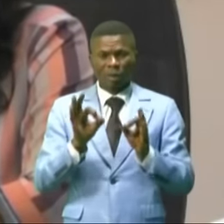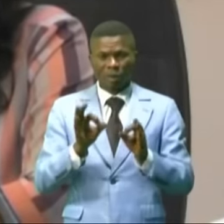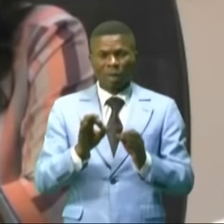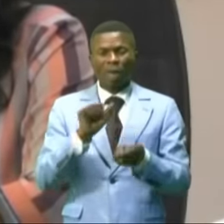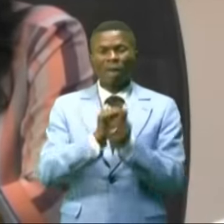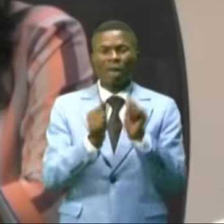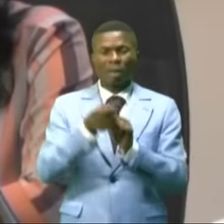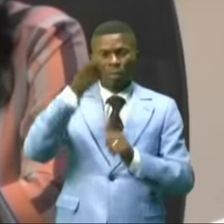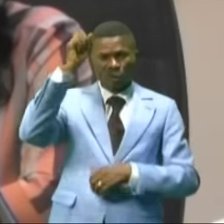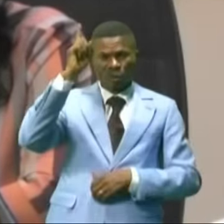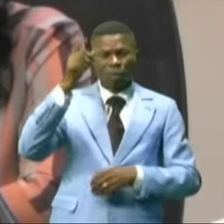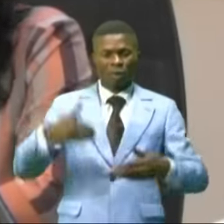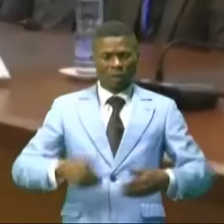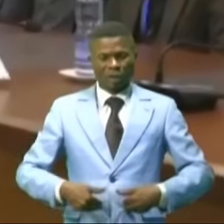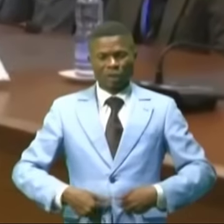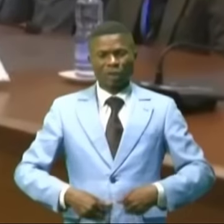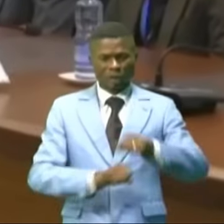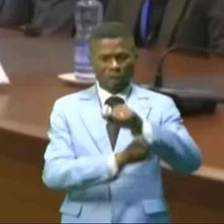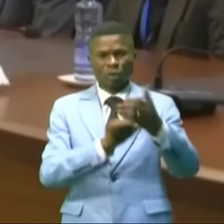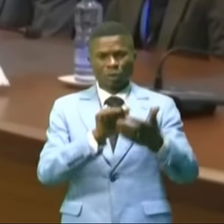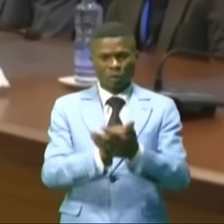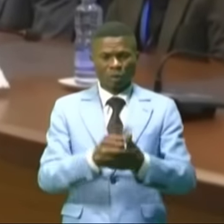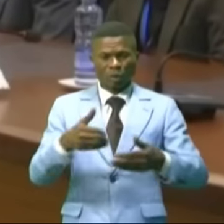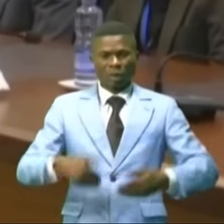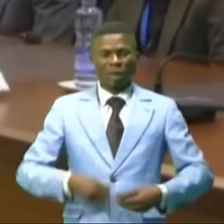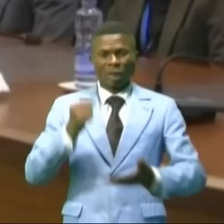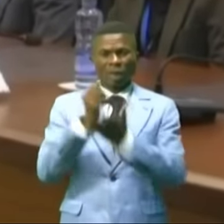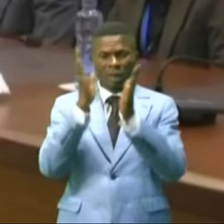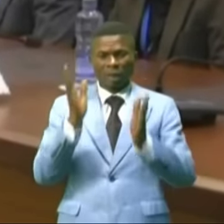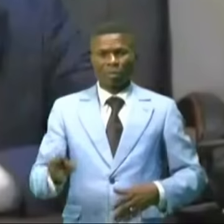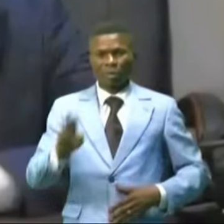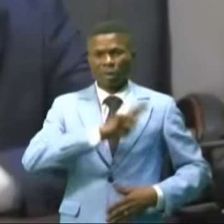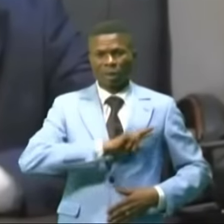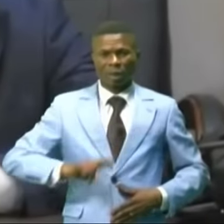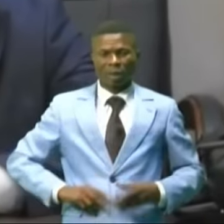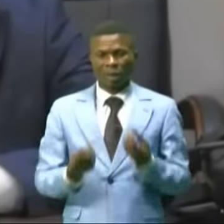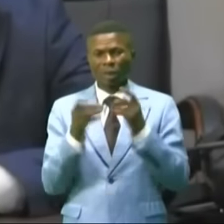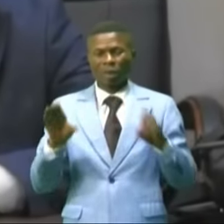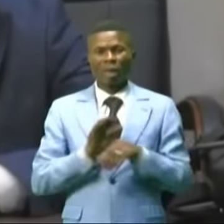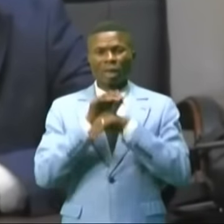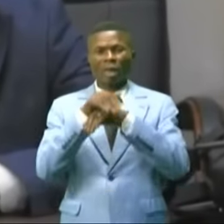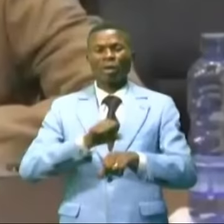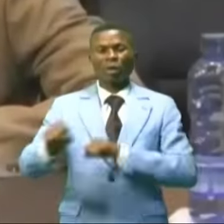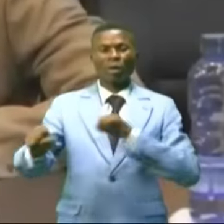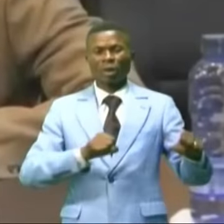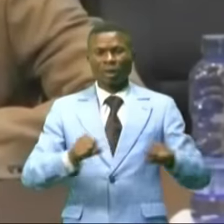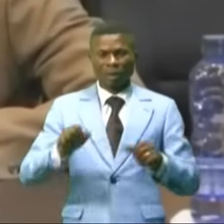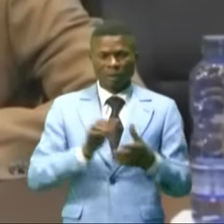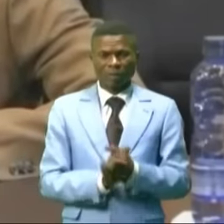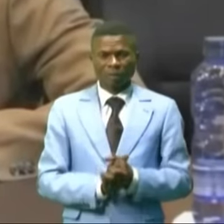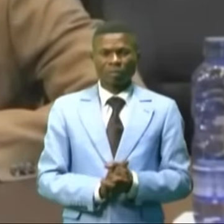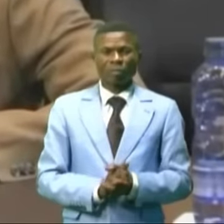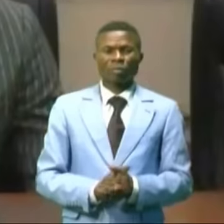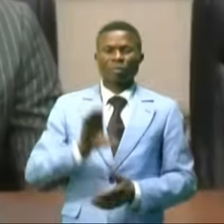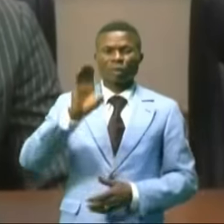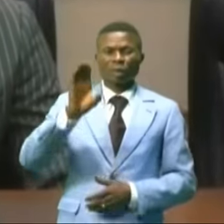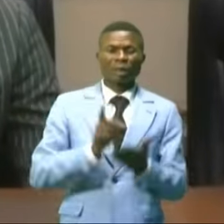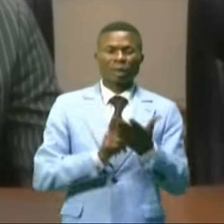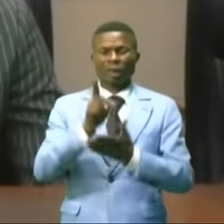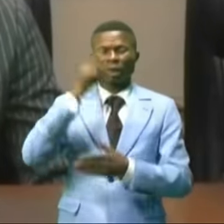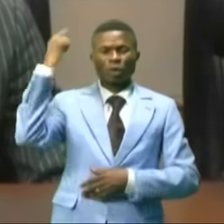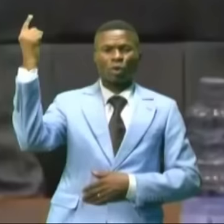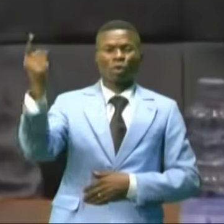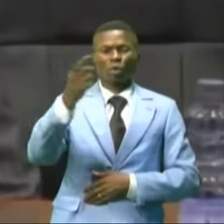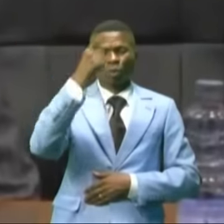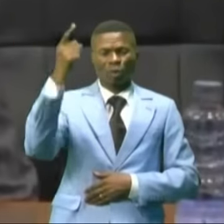première place la jeunesse. Ces jeunes ambassadeurs de la RDC ont participé au concours Charles Rousseau sur les droits